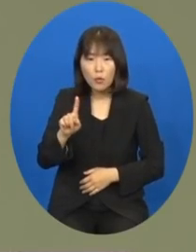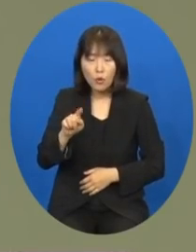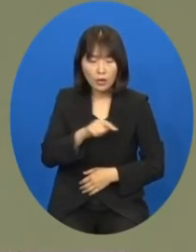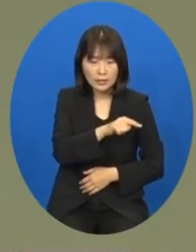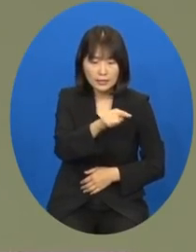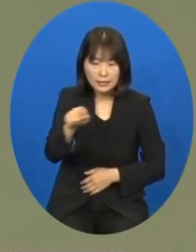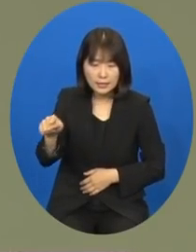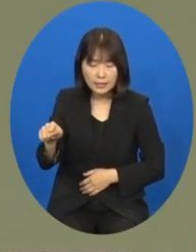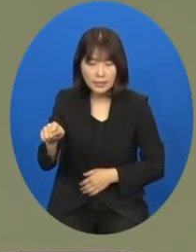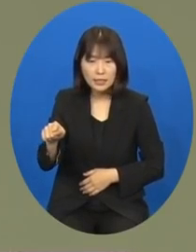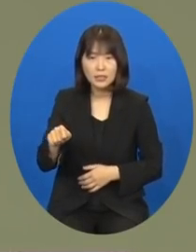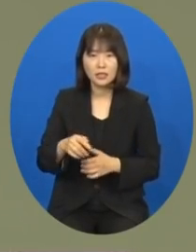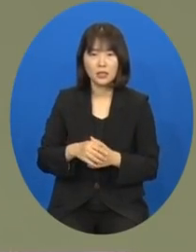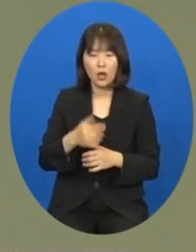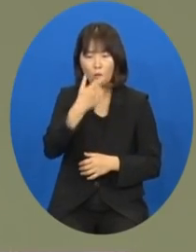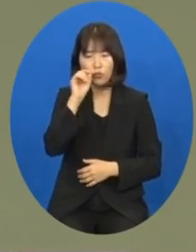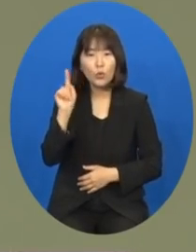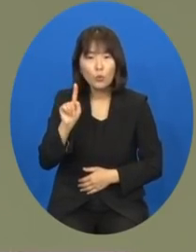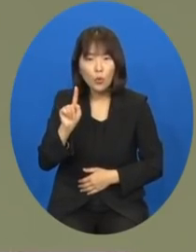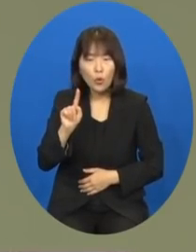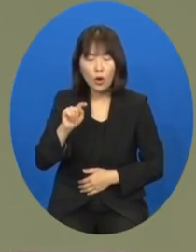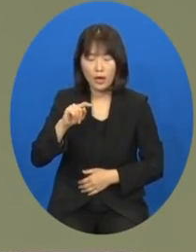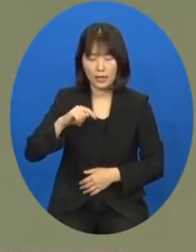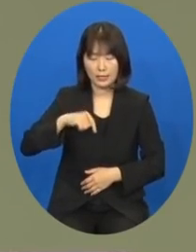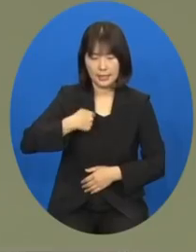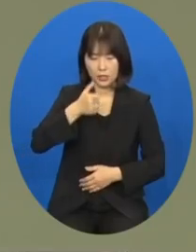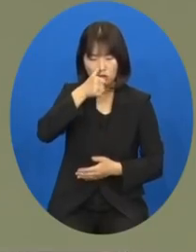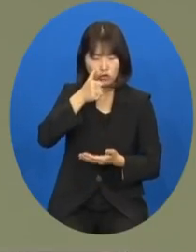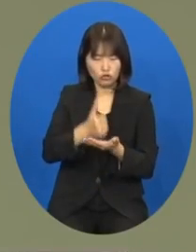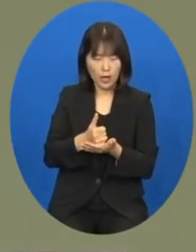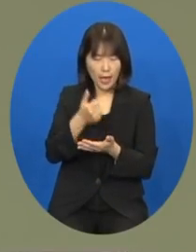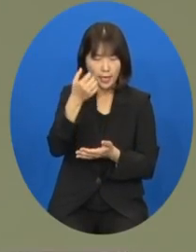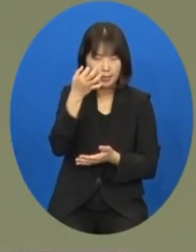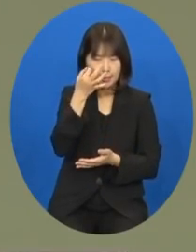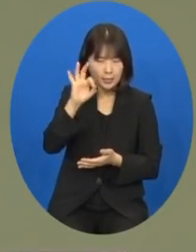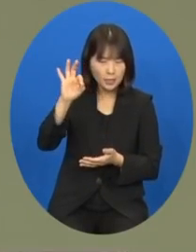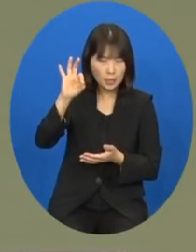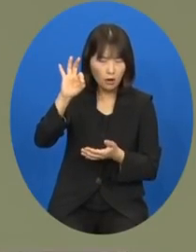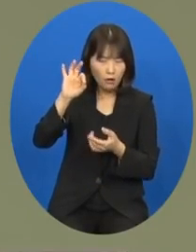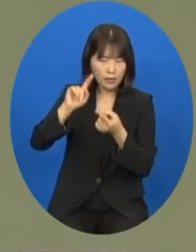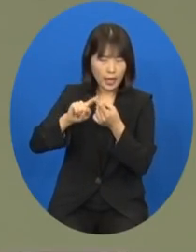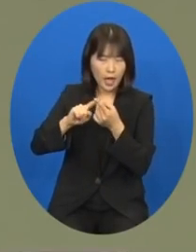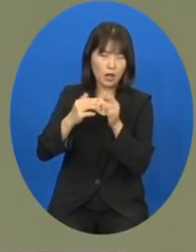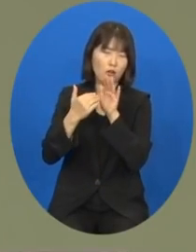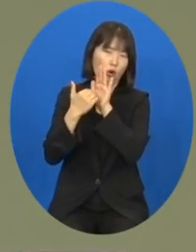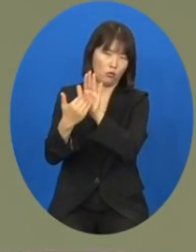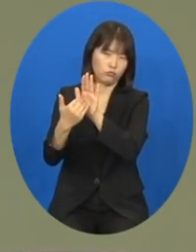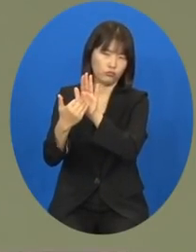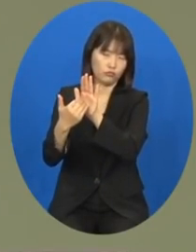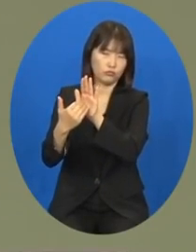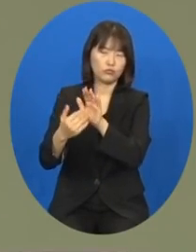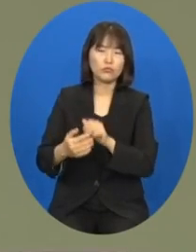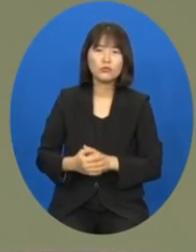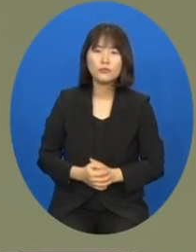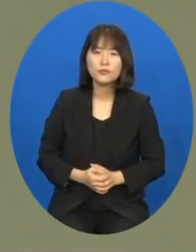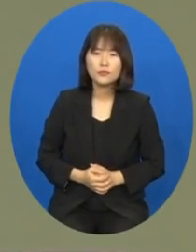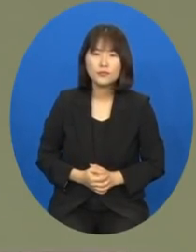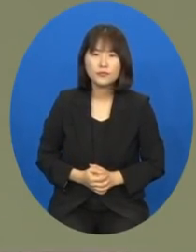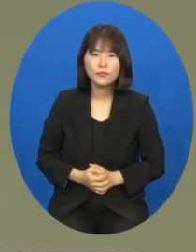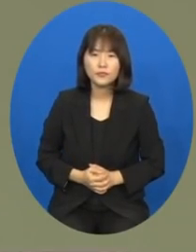무엇입니까 이겁니다 자신의 죄를 인정하는 것을 거부하는 그 마음에 있다는 것이죠 그러면서